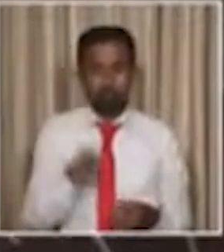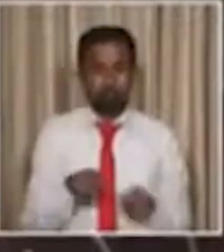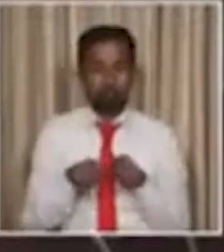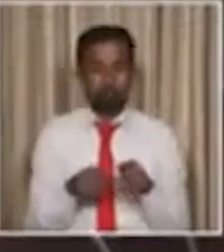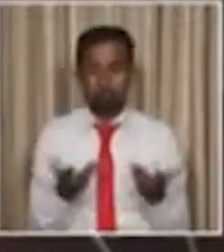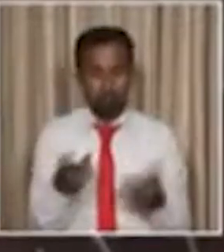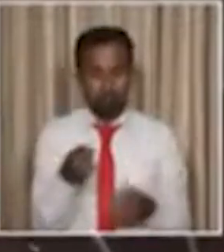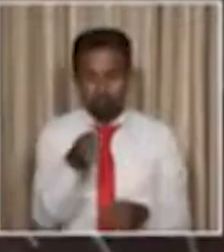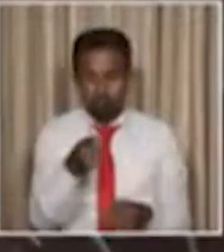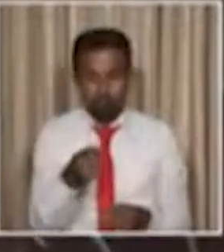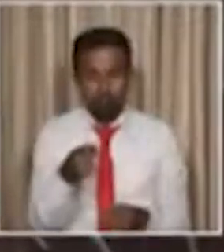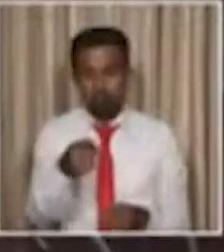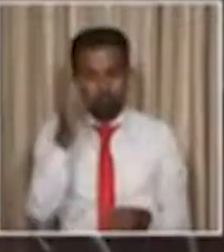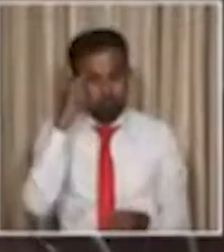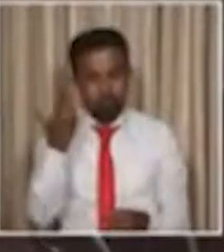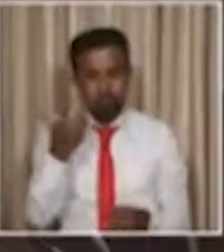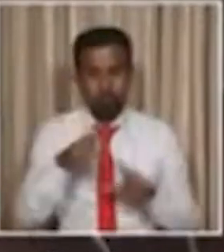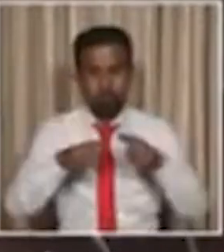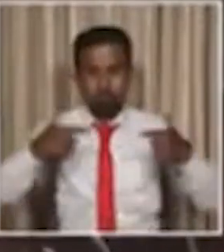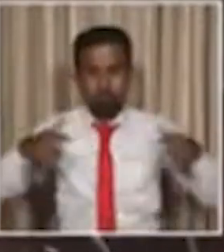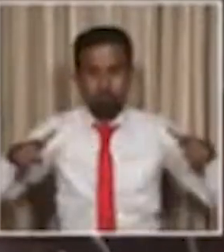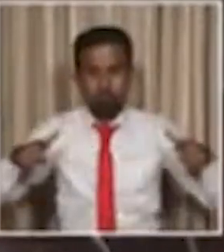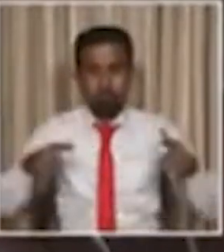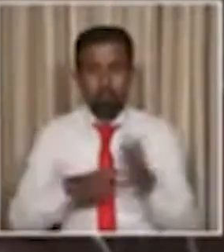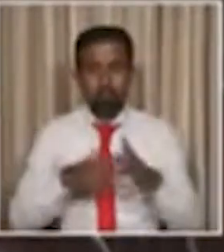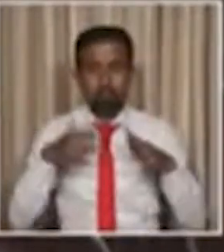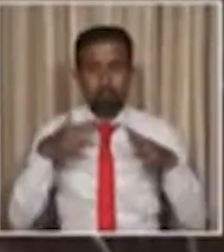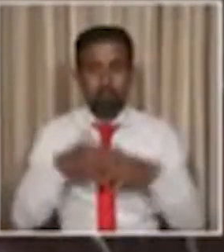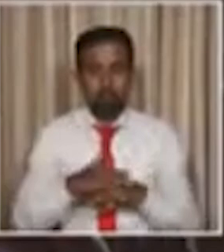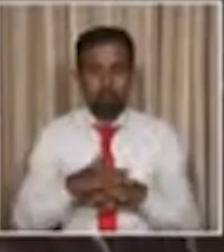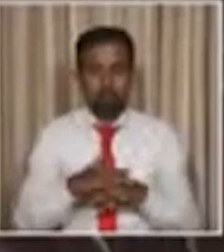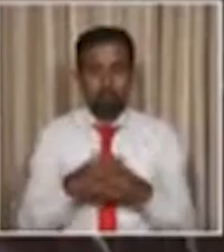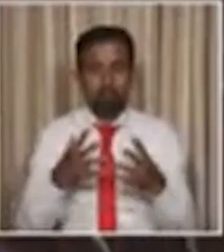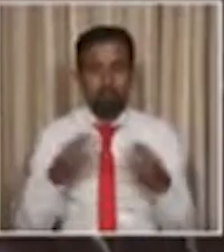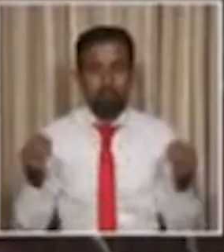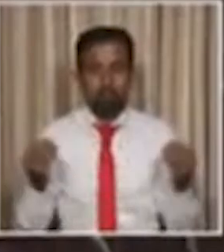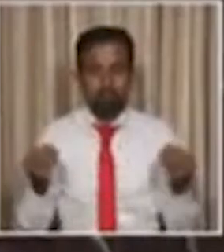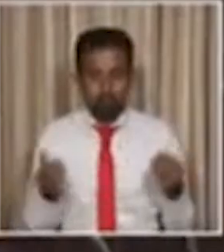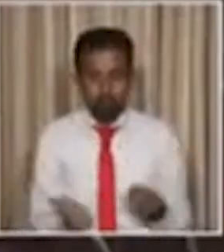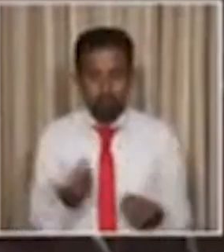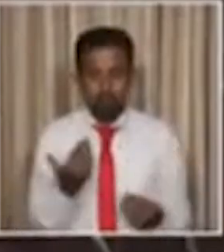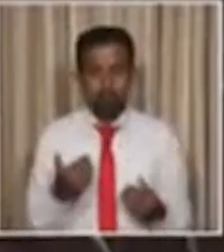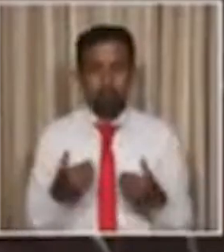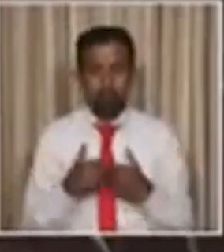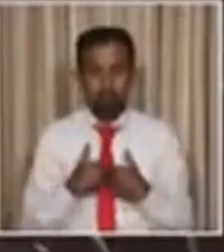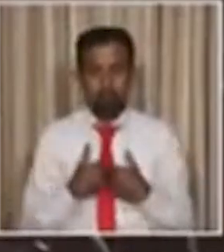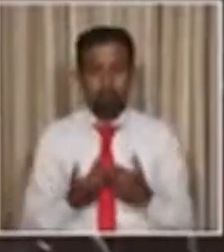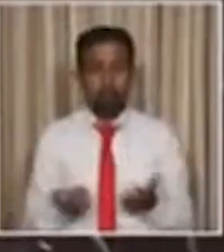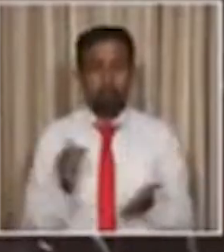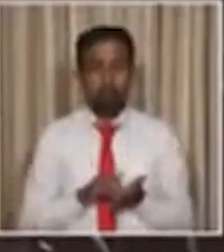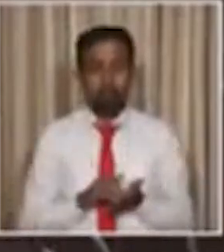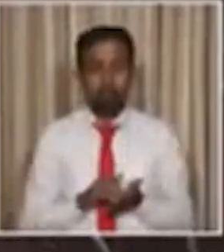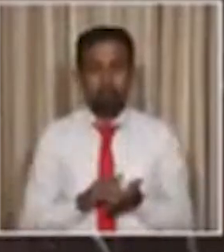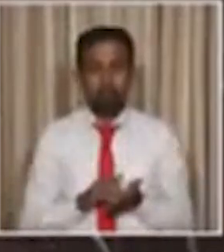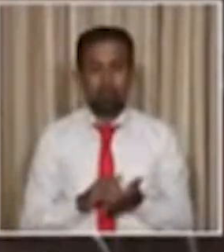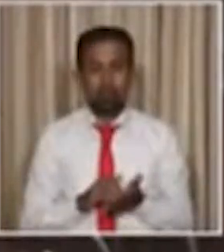නොවේද ඔහුට නොතේරෙන භාෂාවකින් නම් මේ නීතිය පැසඳලීම සිද්ධ කරන්නේ අපි ආපහු අර